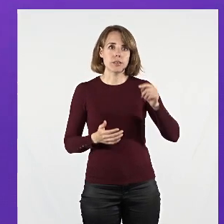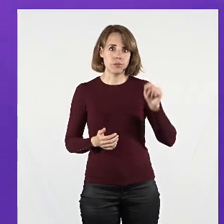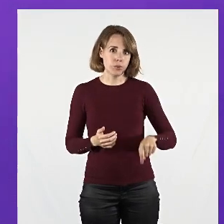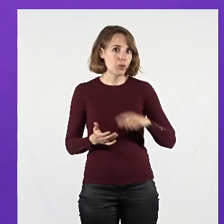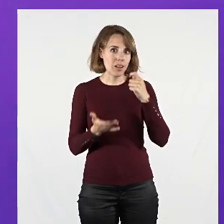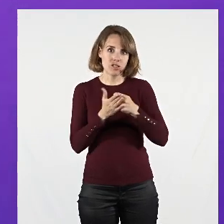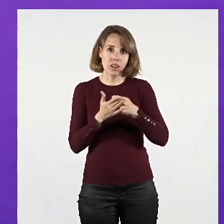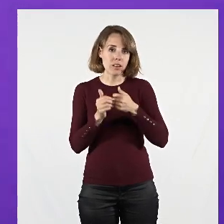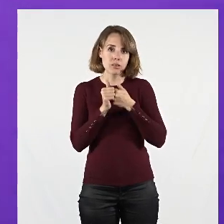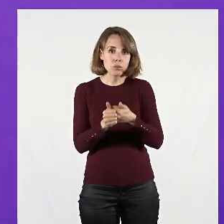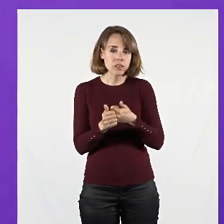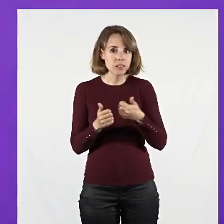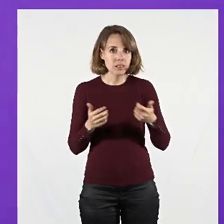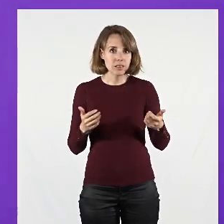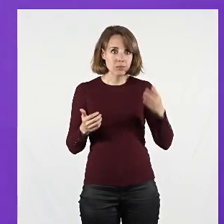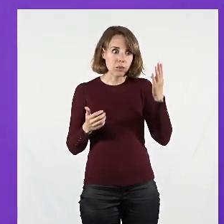correspond et qui est en adéquation avec un besoin.